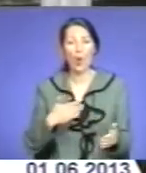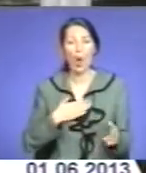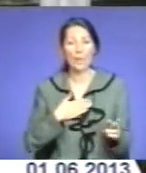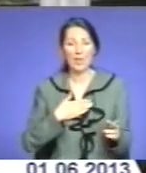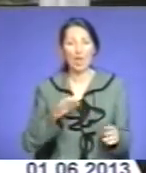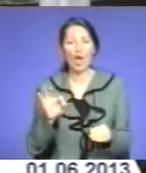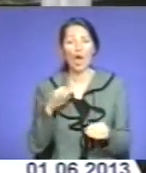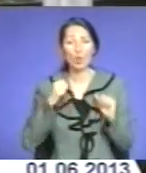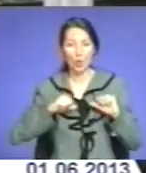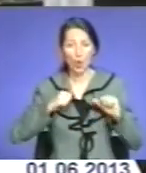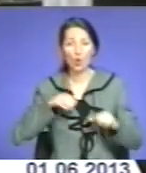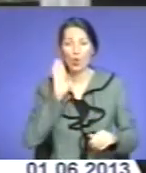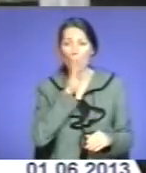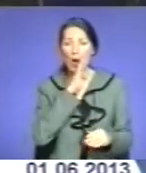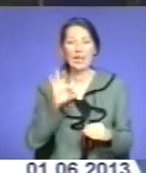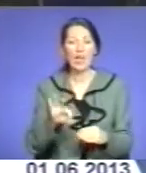вишивала».